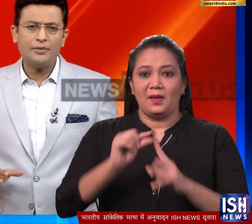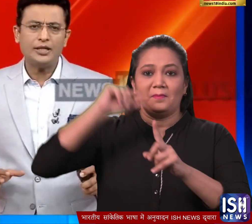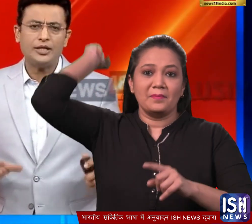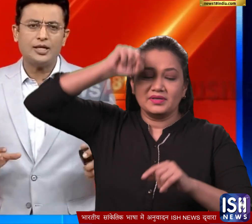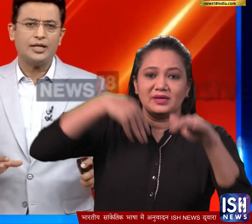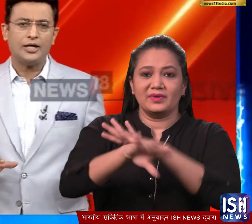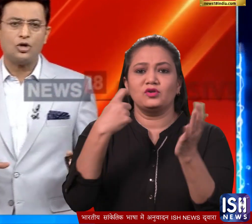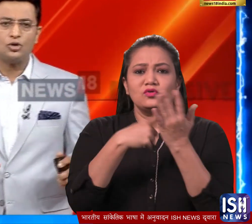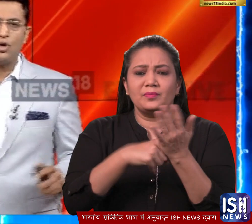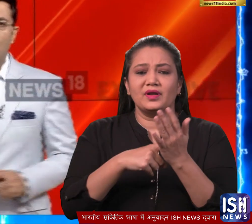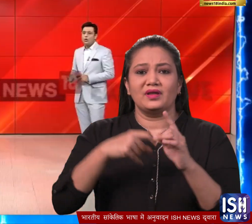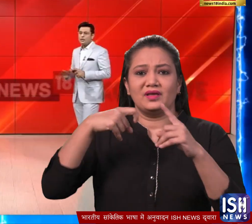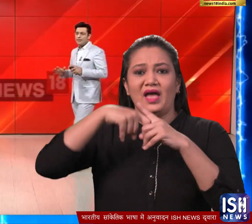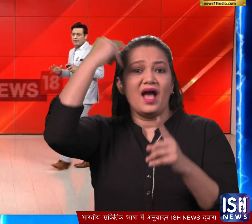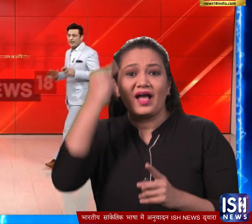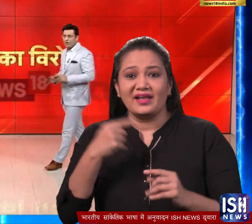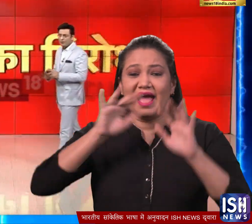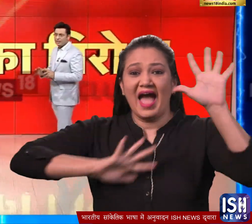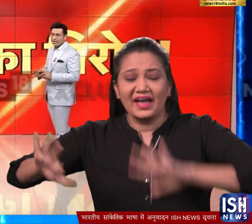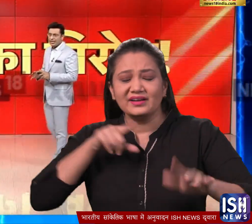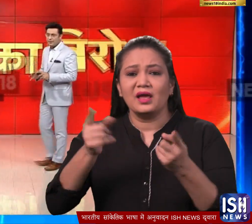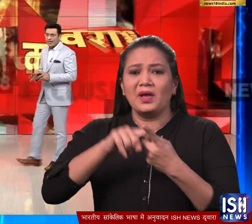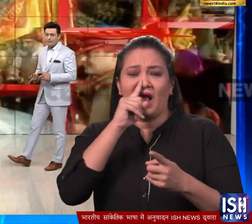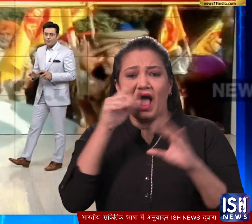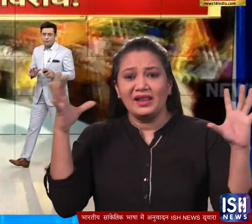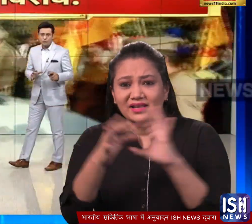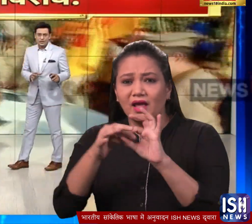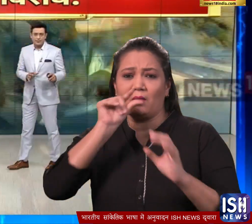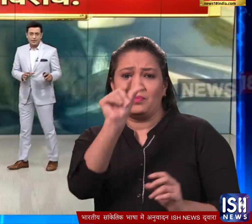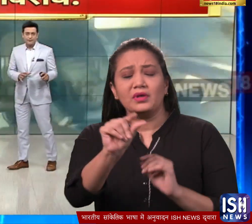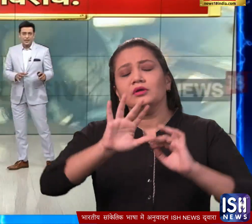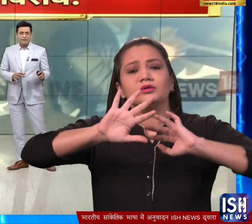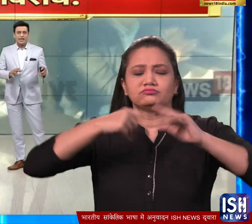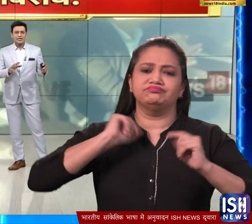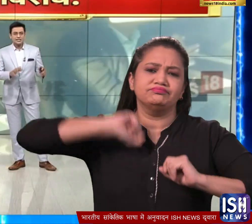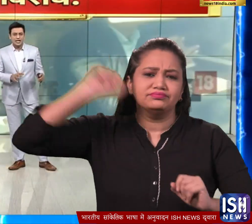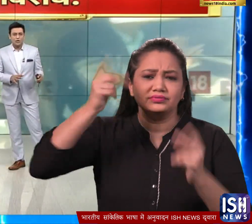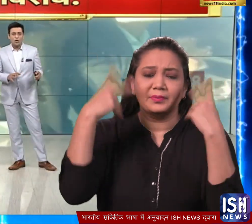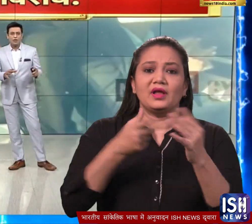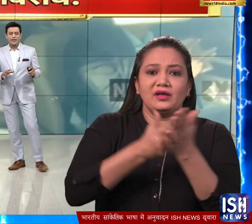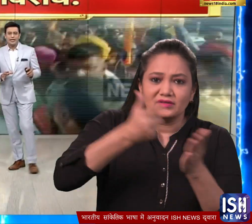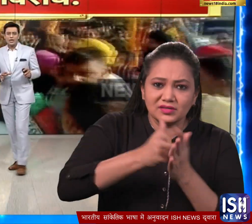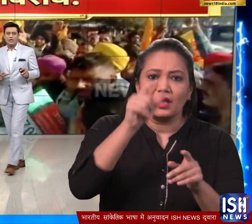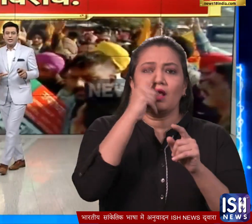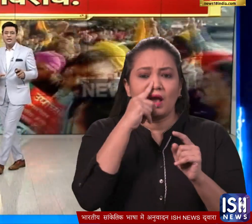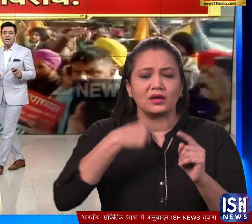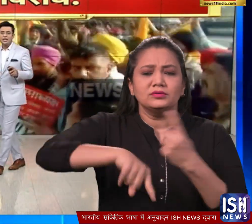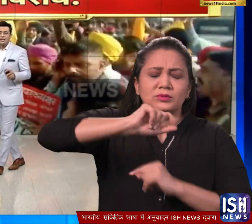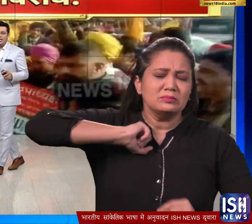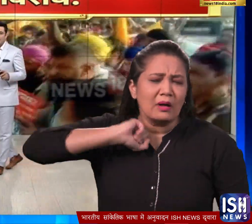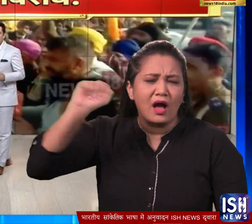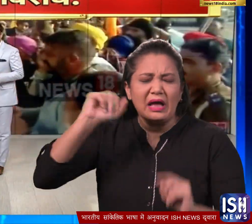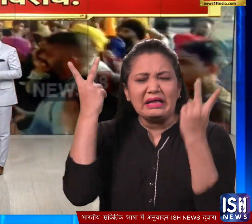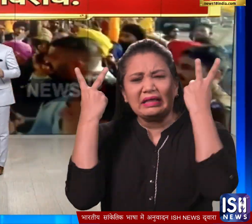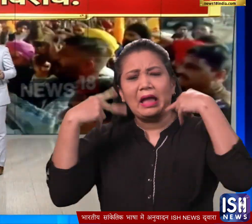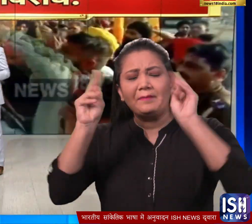रोपड़ में अभिनेत्री कंगना रनौत को उनके महिलाओं पर दिए गए एक बयान पर विरोध झेलना पड़ा। वहां किसानों और महिलाओं ने